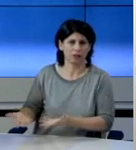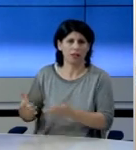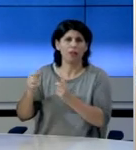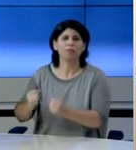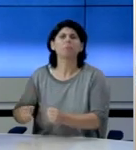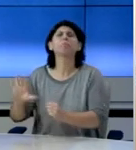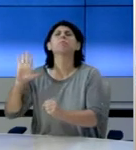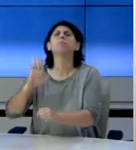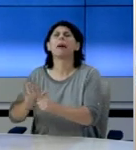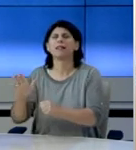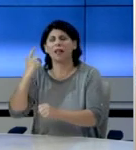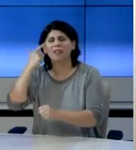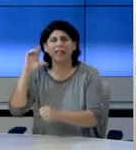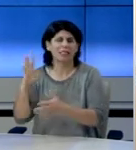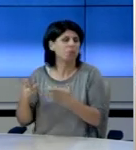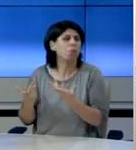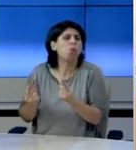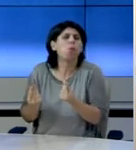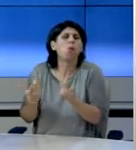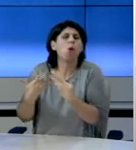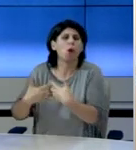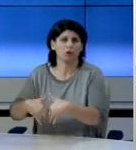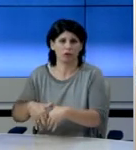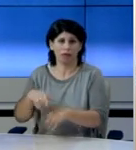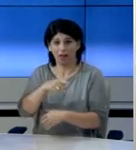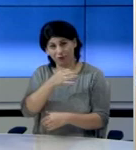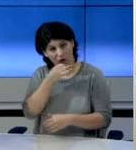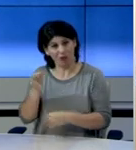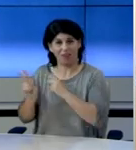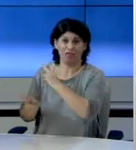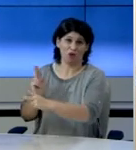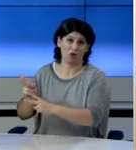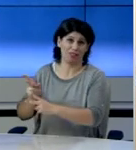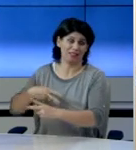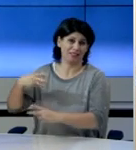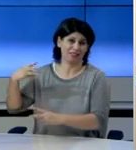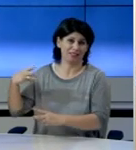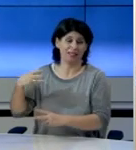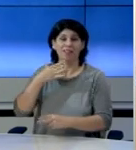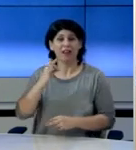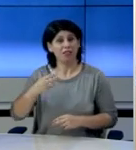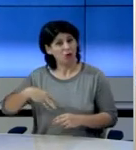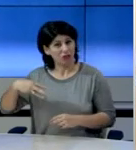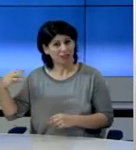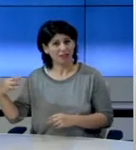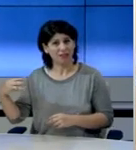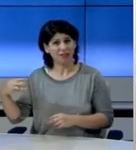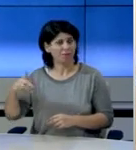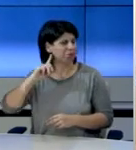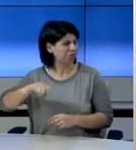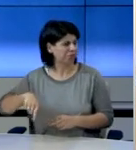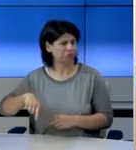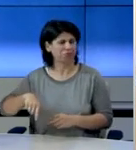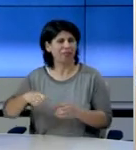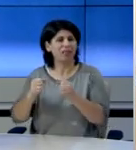θεσμικής ανεπάρκειας, όπως λέγατε. Γράφει στα παλιά του τα παπούτσια τους θεσμούς, δεν τους σέβεται.